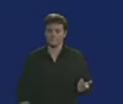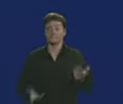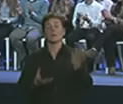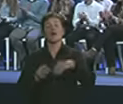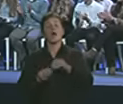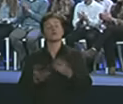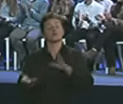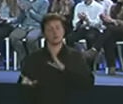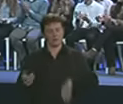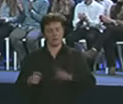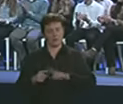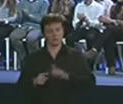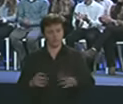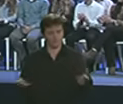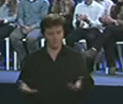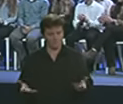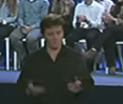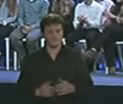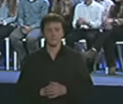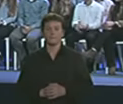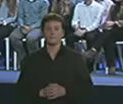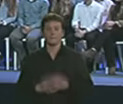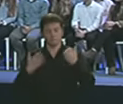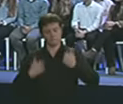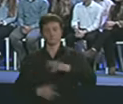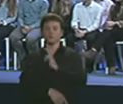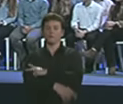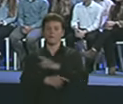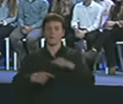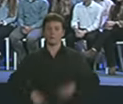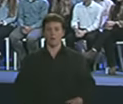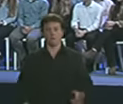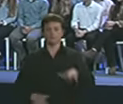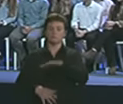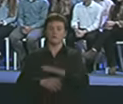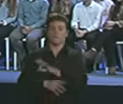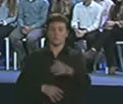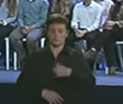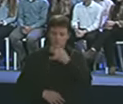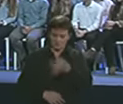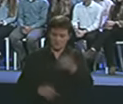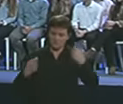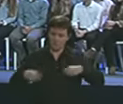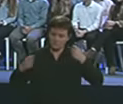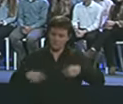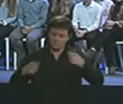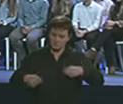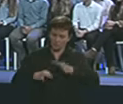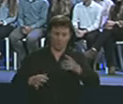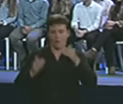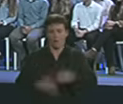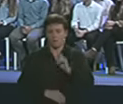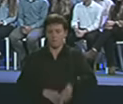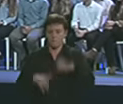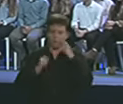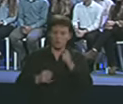J'ajoute une dernière chose. Comment puis-je, en tant que chef de l'État, dire aux Français « on ne peut plus continuer à dépenser trop, attention à nos